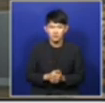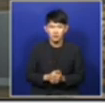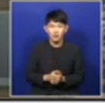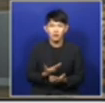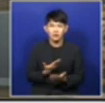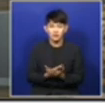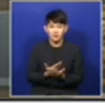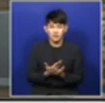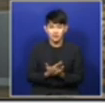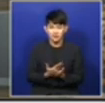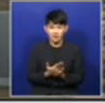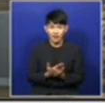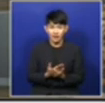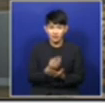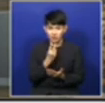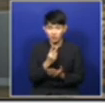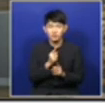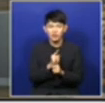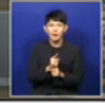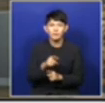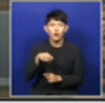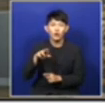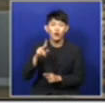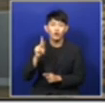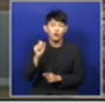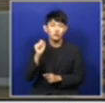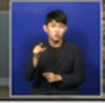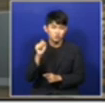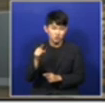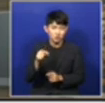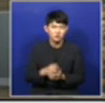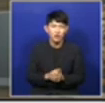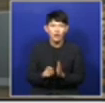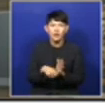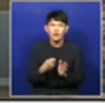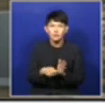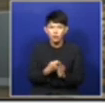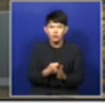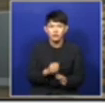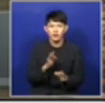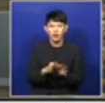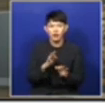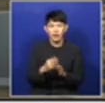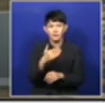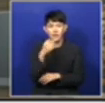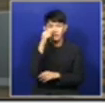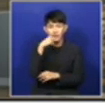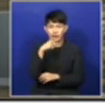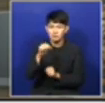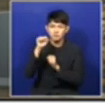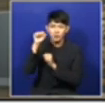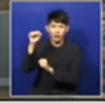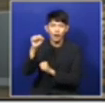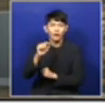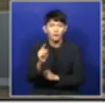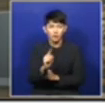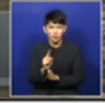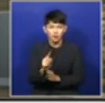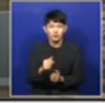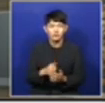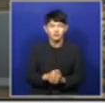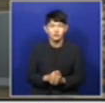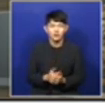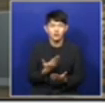ของพระราชกำหนดขอสไลด์ถัดไปครับเพราะเงื่อนไขที่ธนาคารแห่งประเทศไทยกำหนดนั้นได้กำหนดให้มีการ